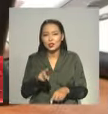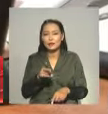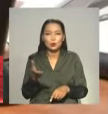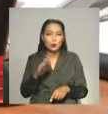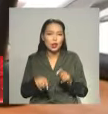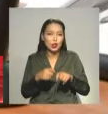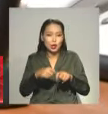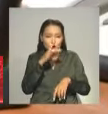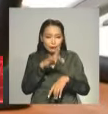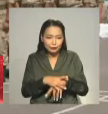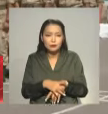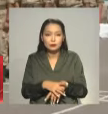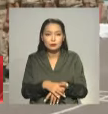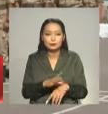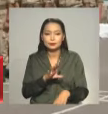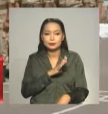нарушений границы.